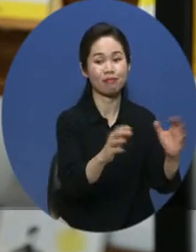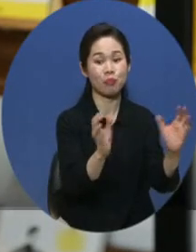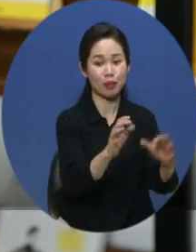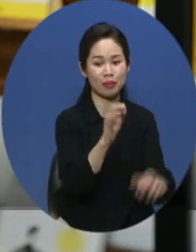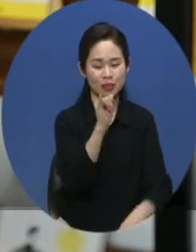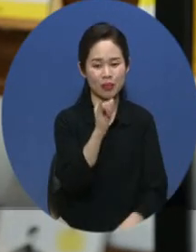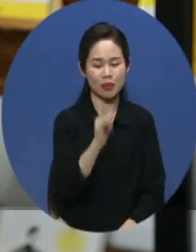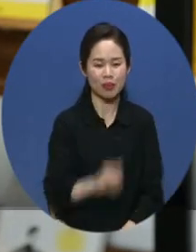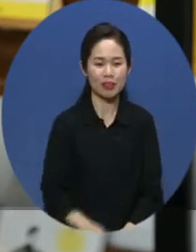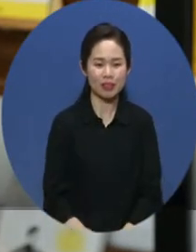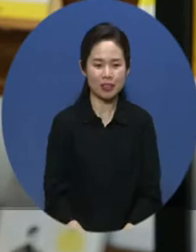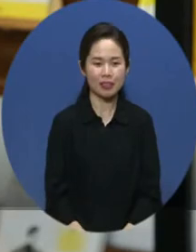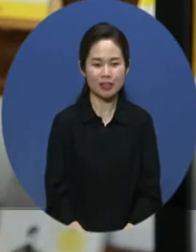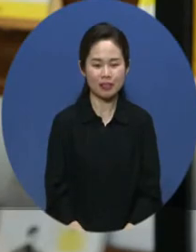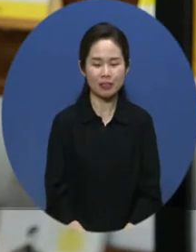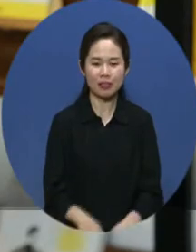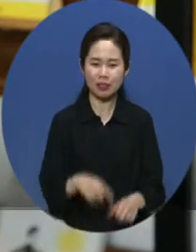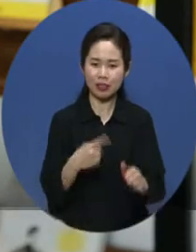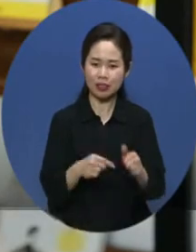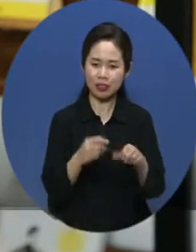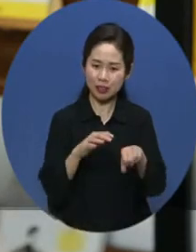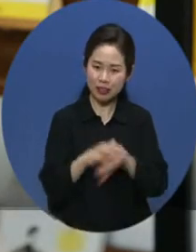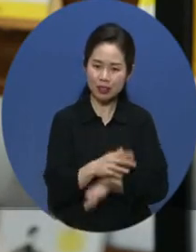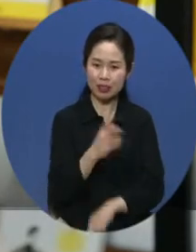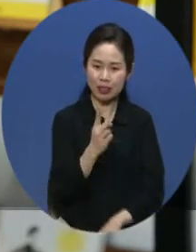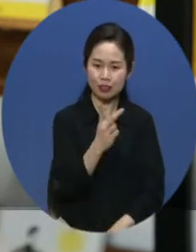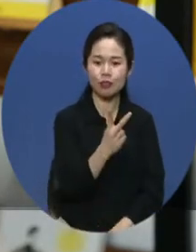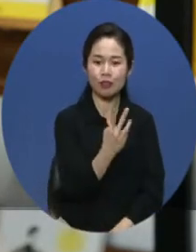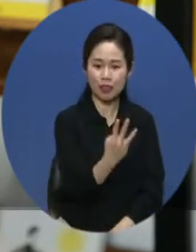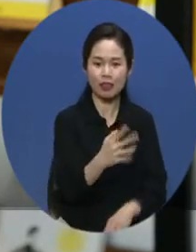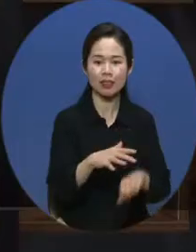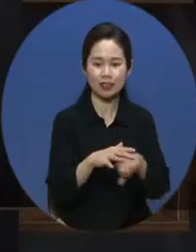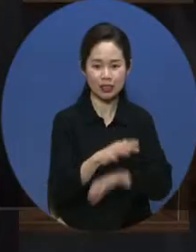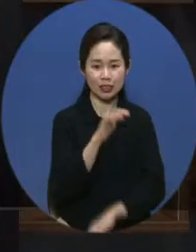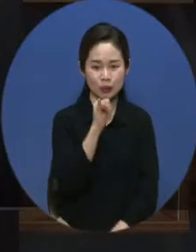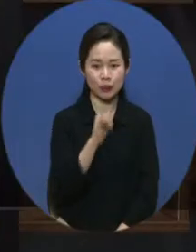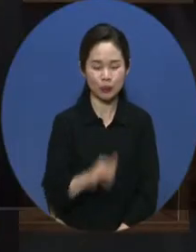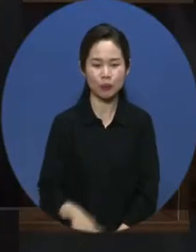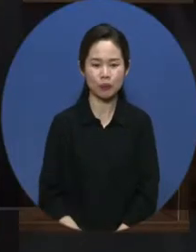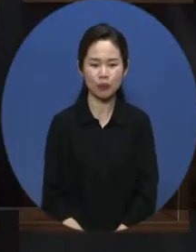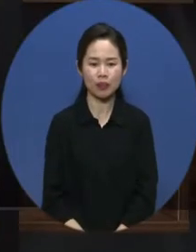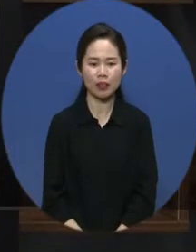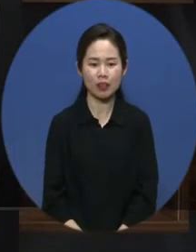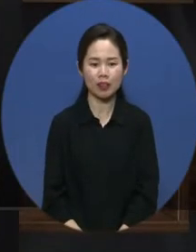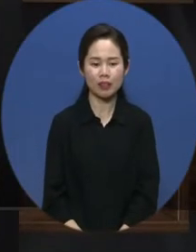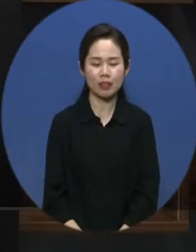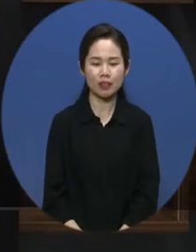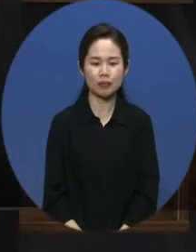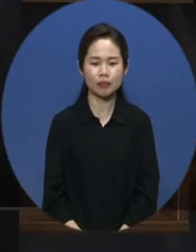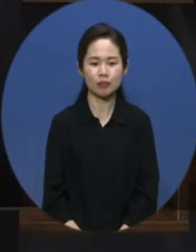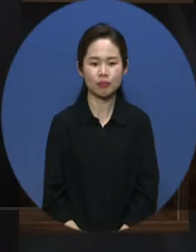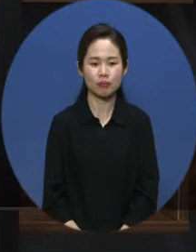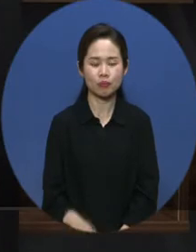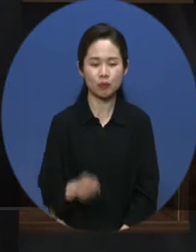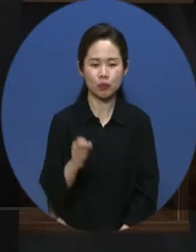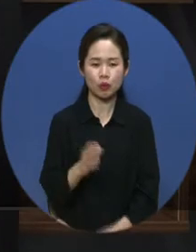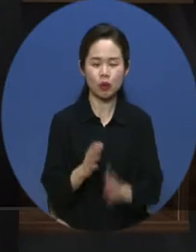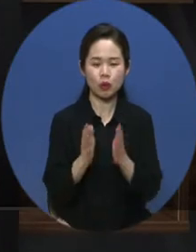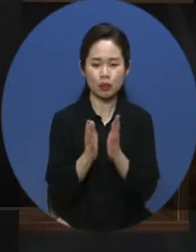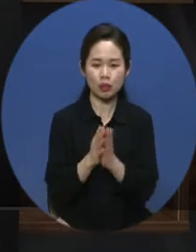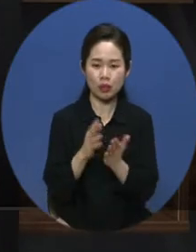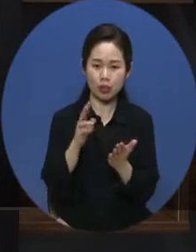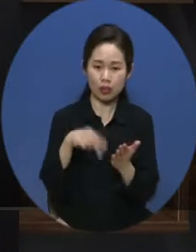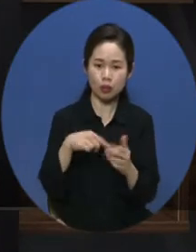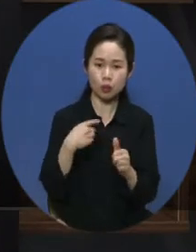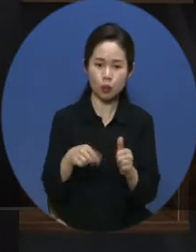세 가지 방향으로 독서 사업이 진행이 되고 있고요. 또 하나는 독서 교육을 하기 위한